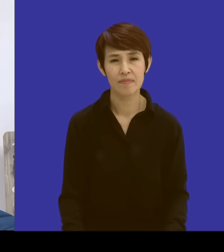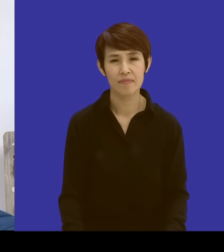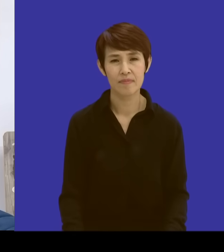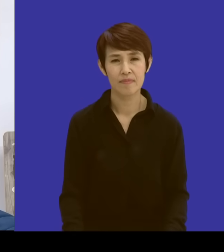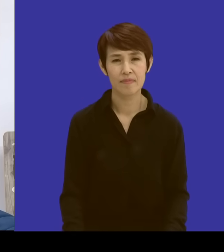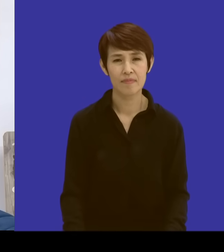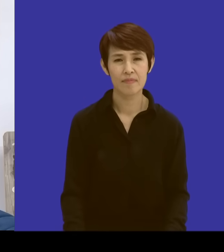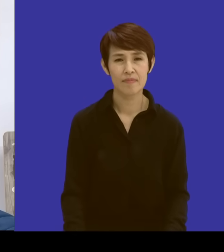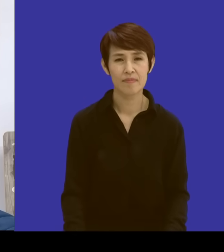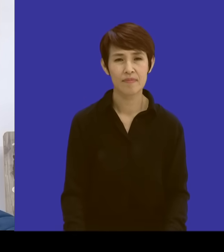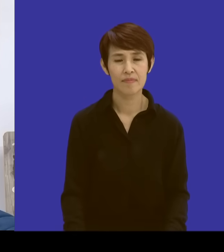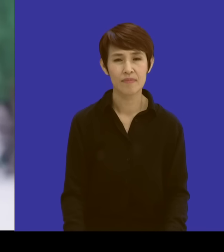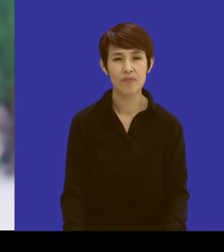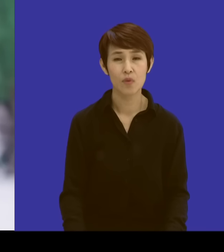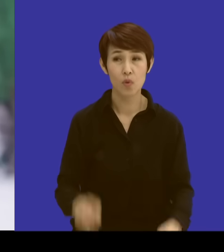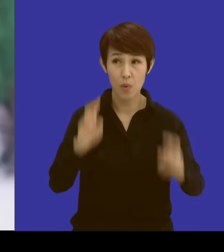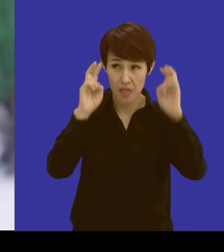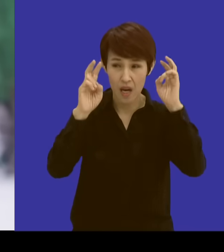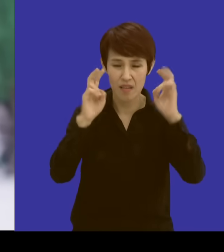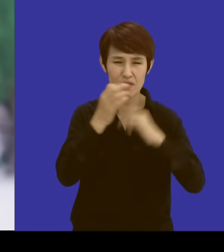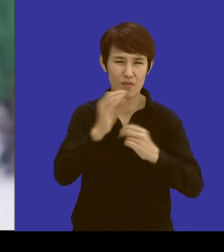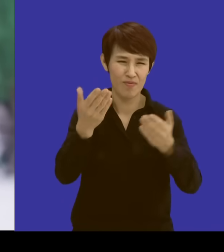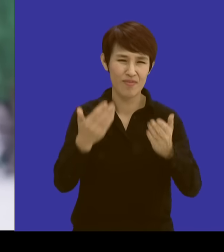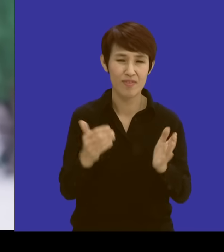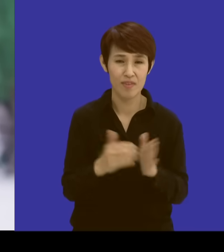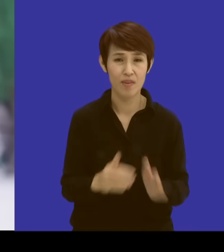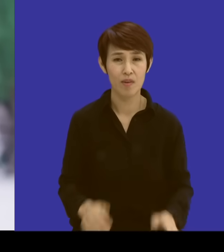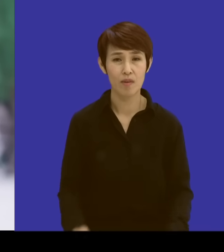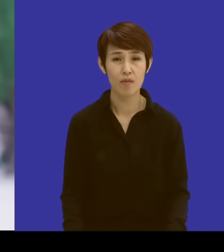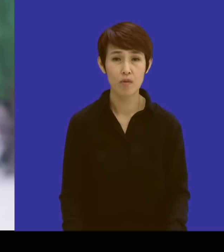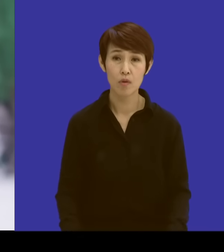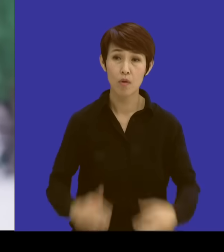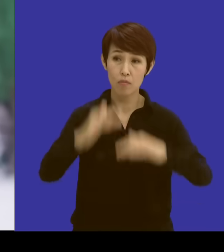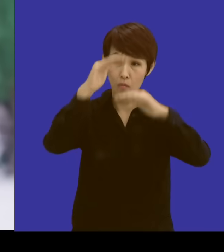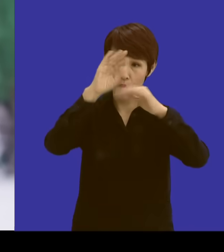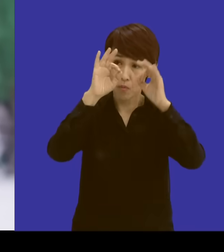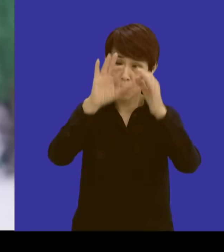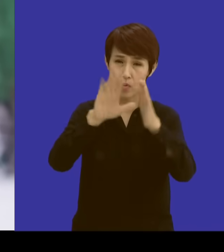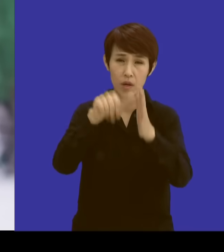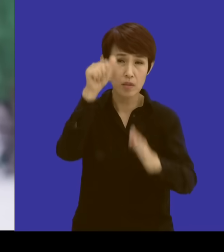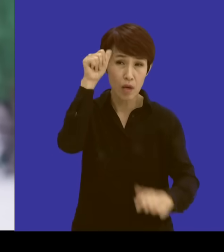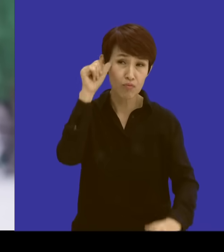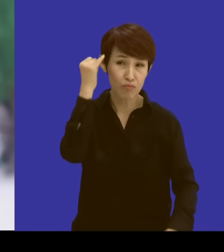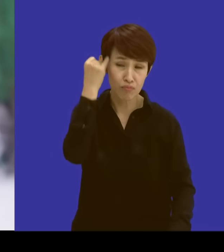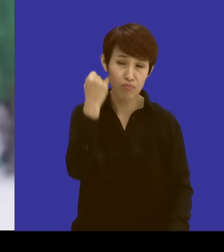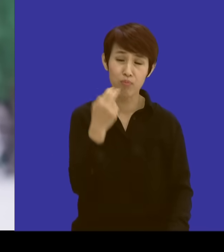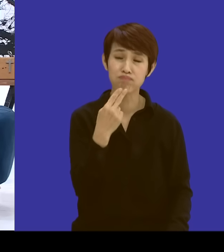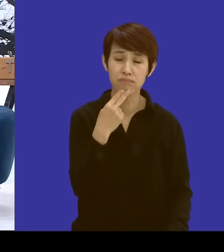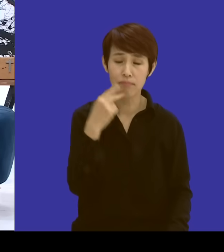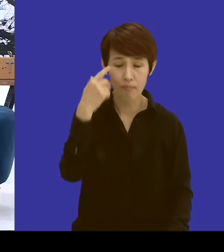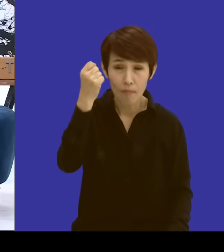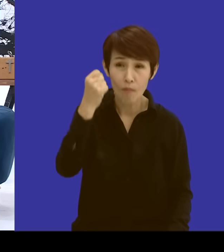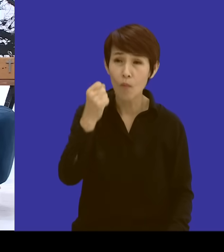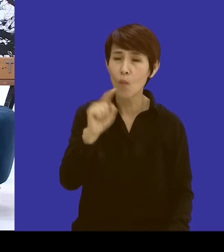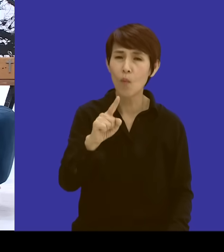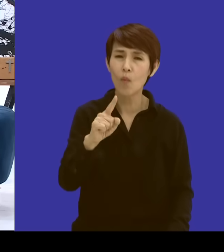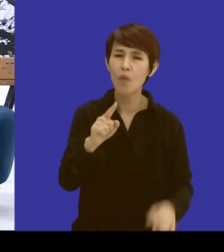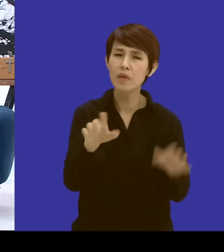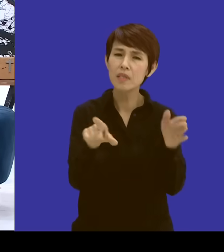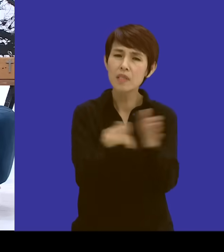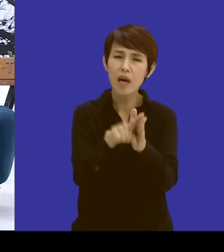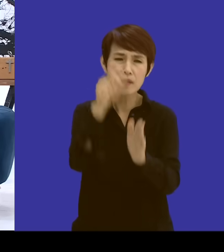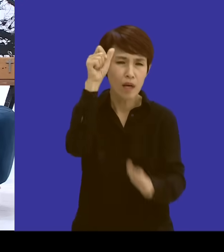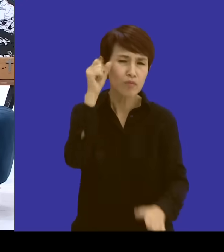저를 또 수용해 주셨어요. 아니 근데 이 지금까지 들었을 때는 도저히 사춘기가 끼어들 틈이 없는데 네. 어디서 사춘기가